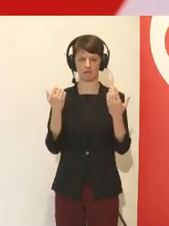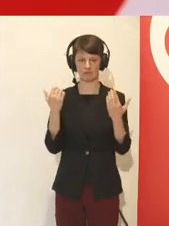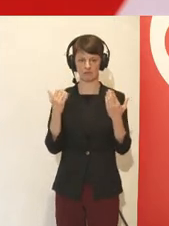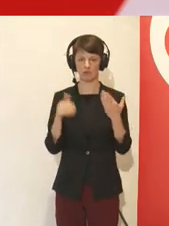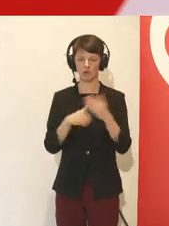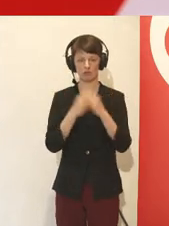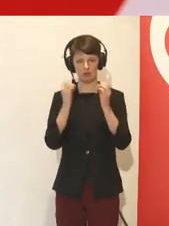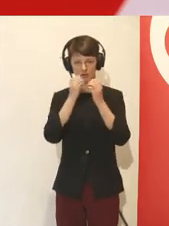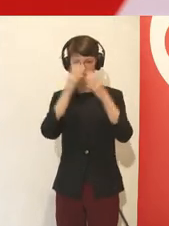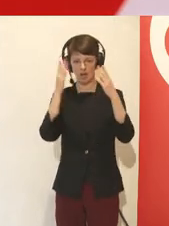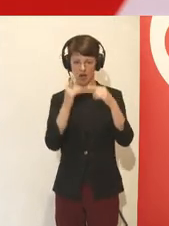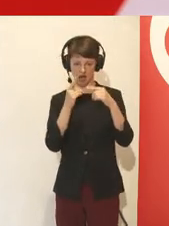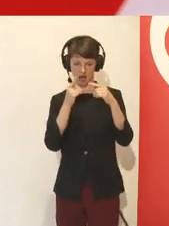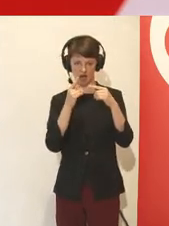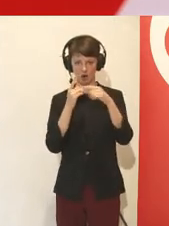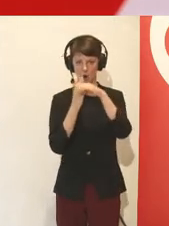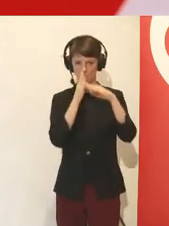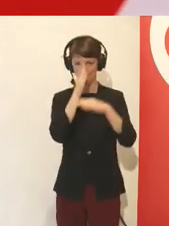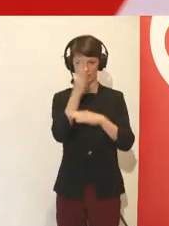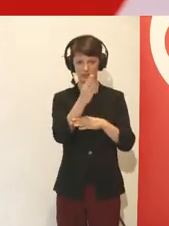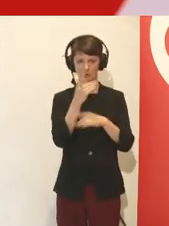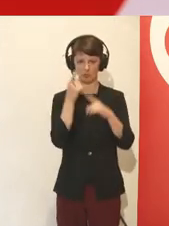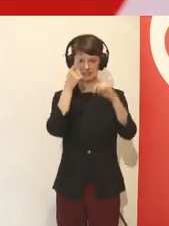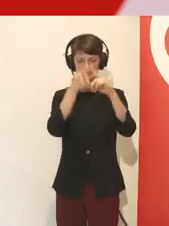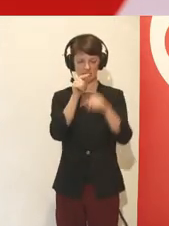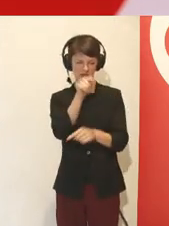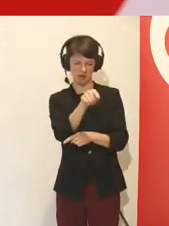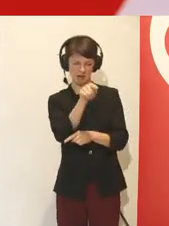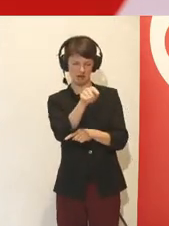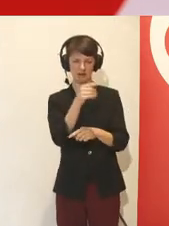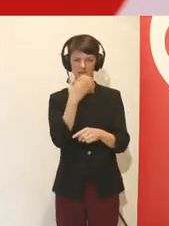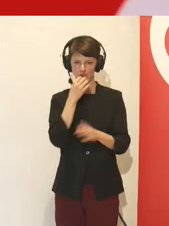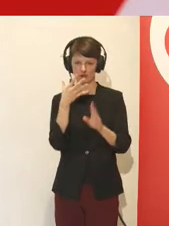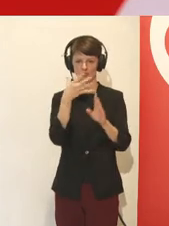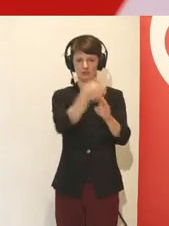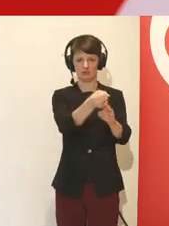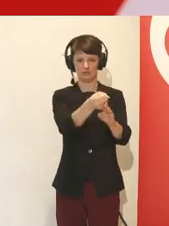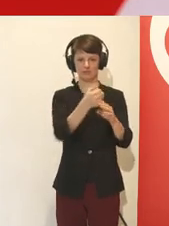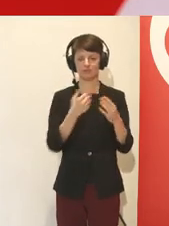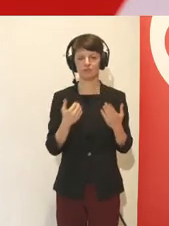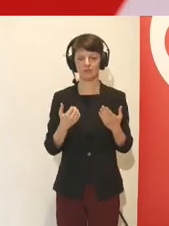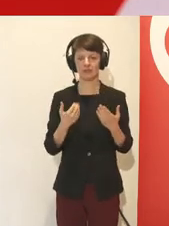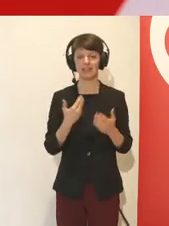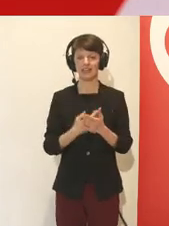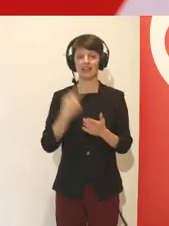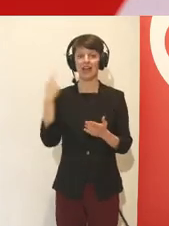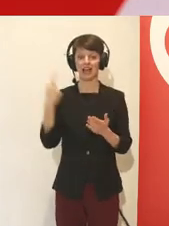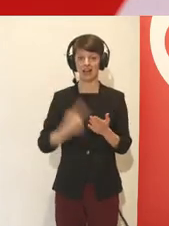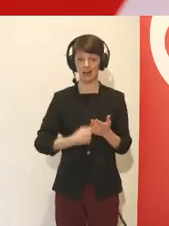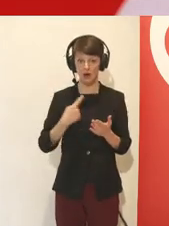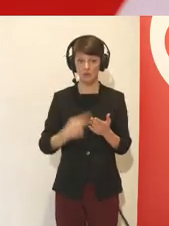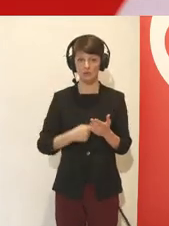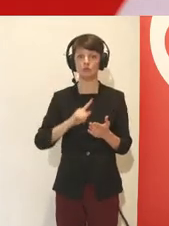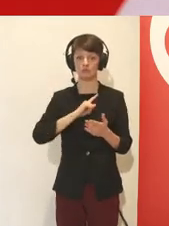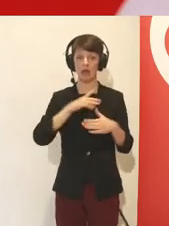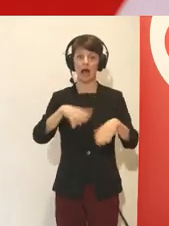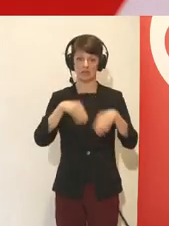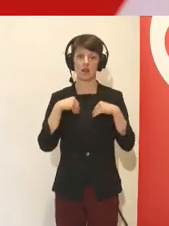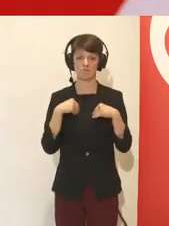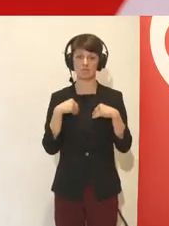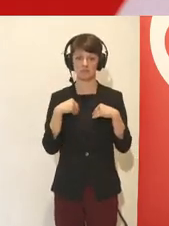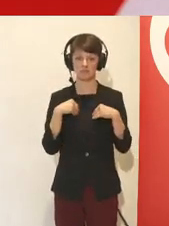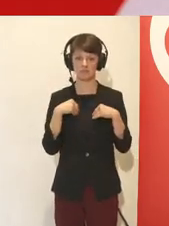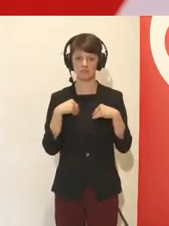auf das was jetzt notwendig ist ich für mich will jedenfalls sagen dass diese große herausforderung angenommen wird und